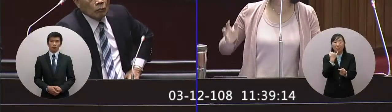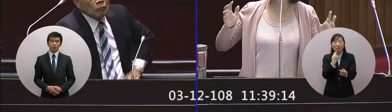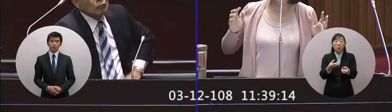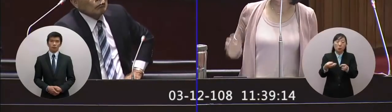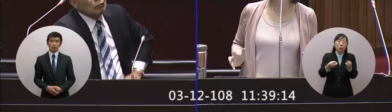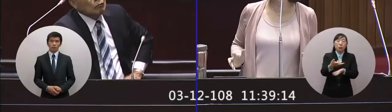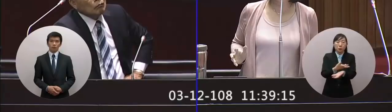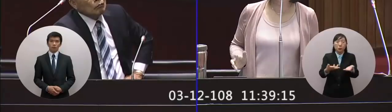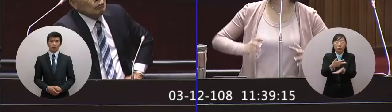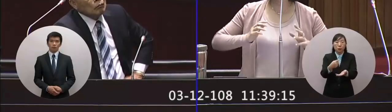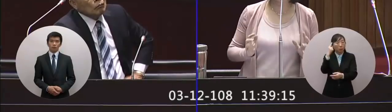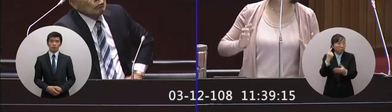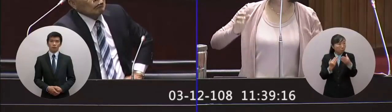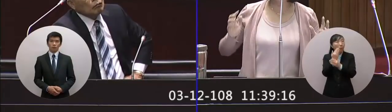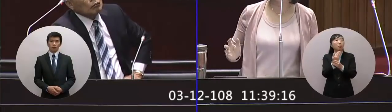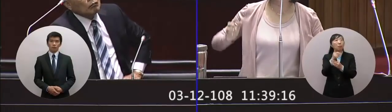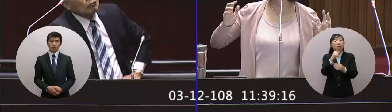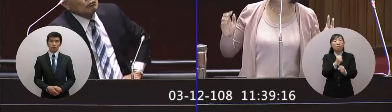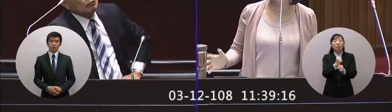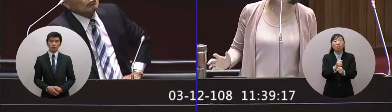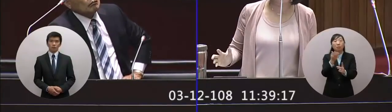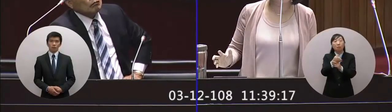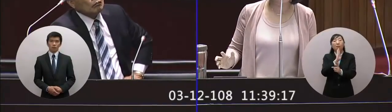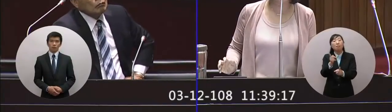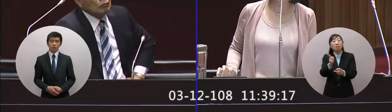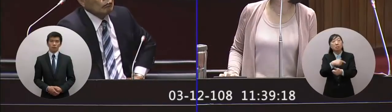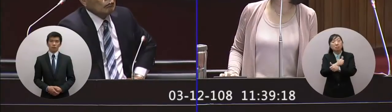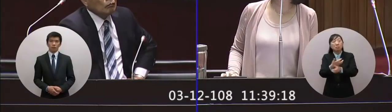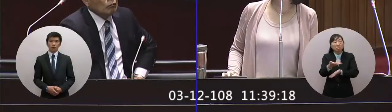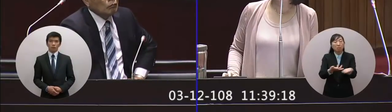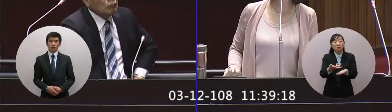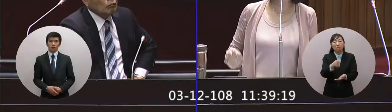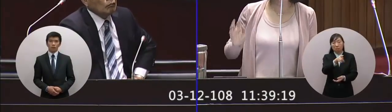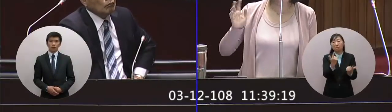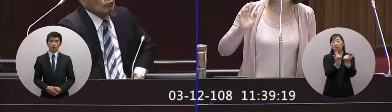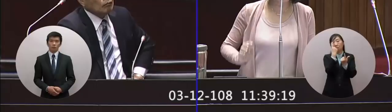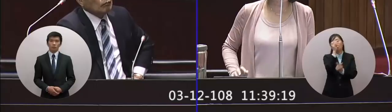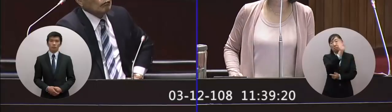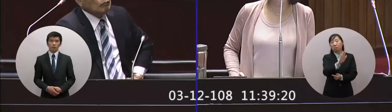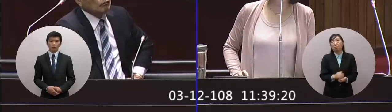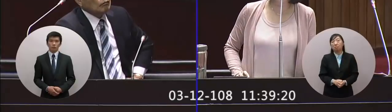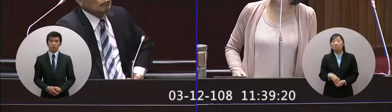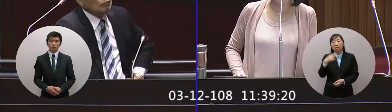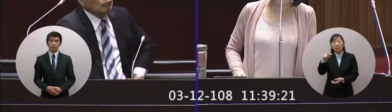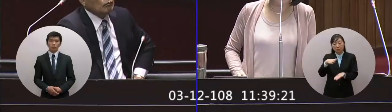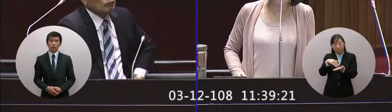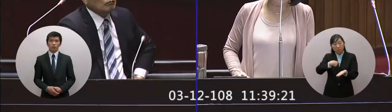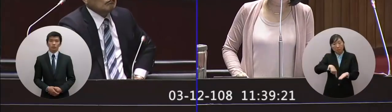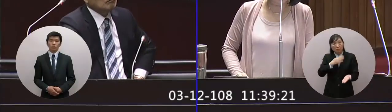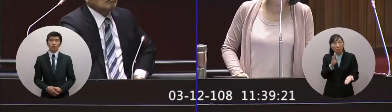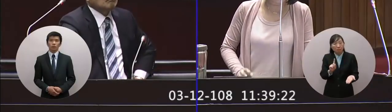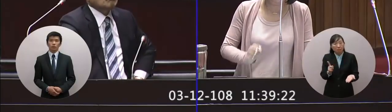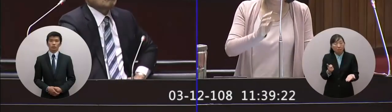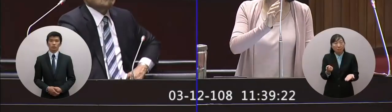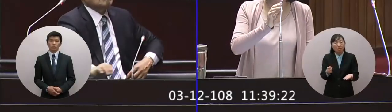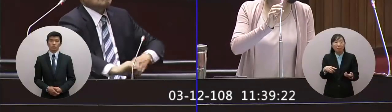限的创业的可能，或者是人生珍贵的经验。这是北欧。再看一个北欧的软体的经验跟您分